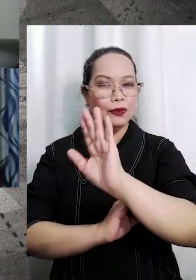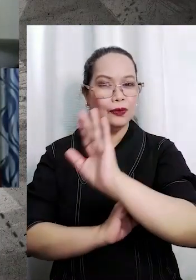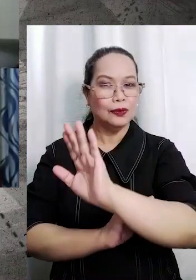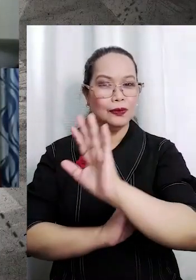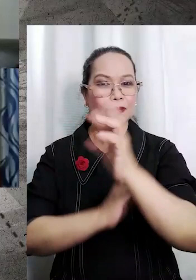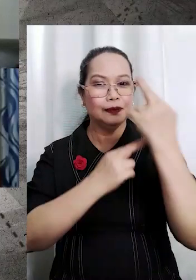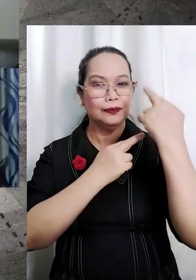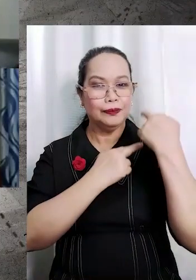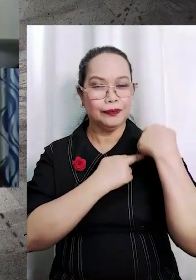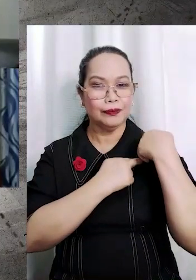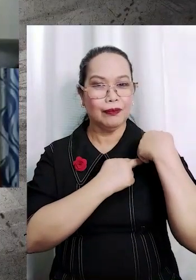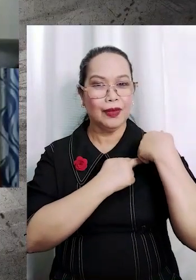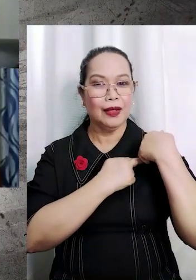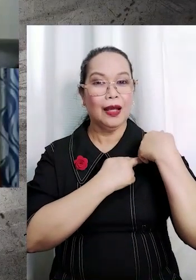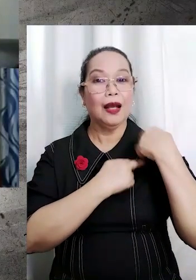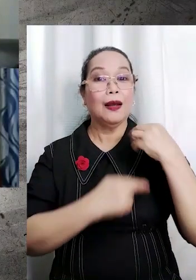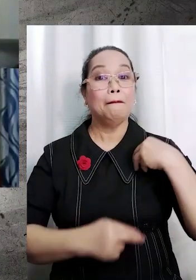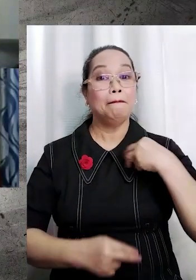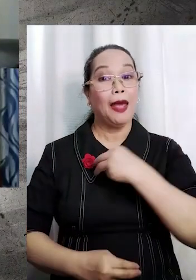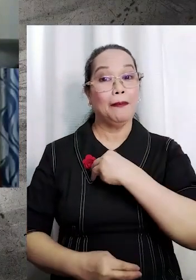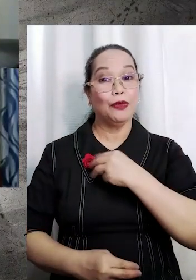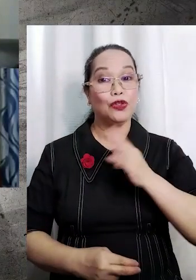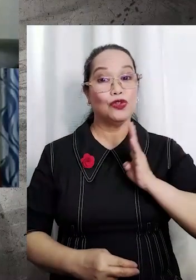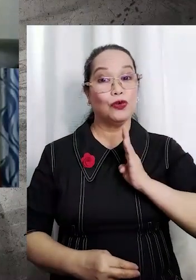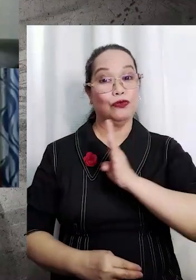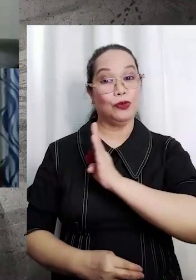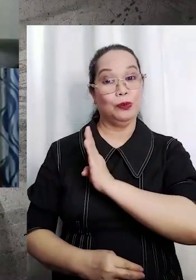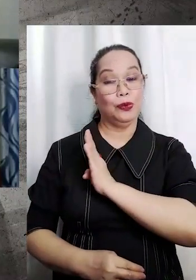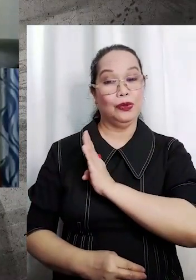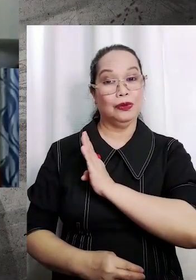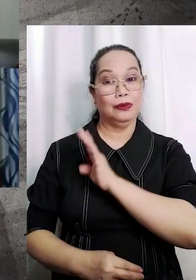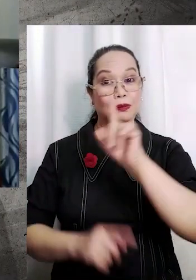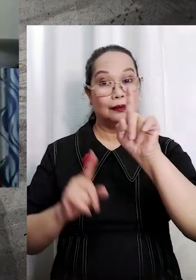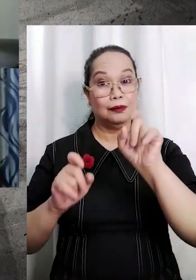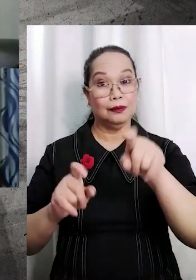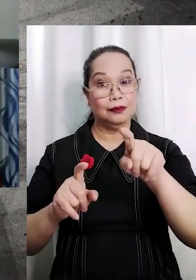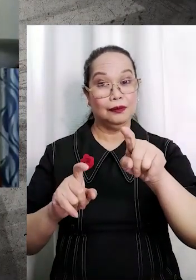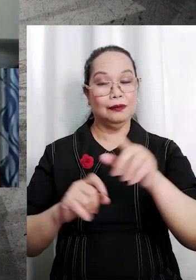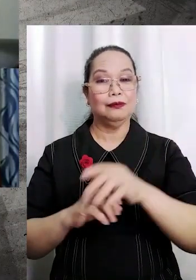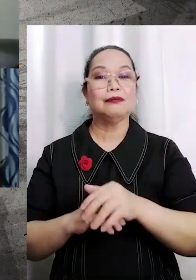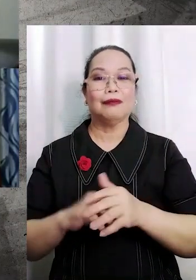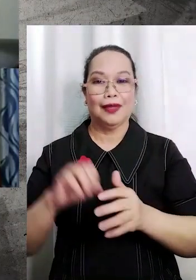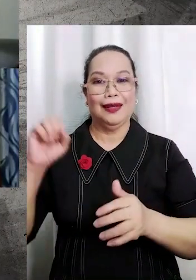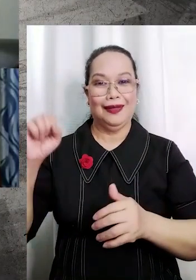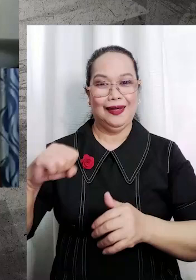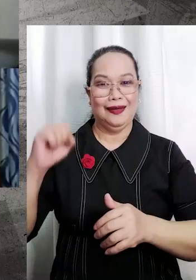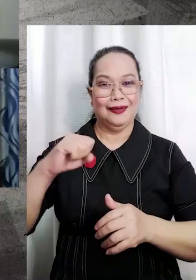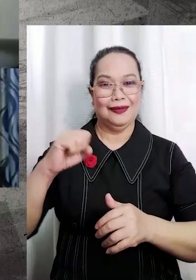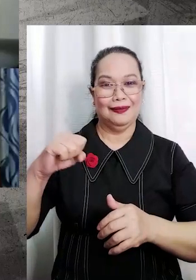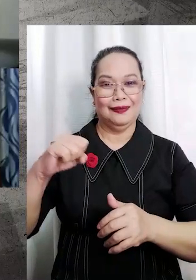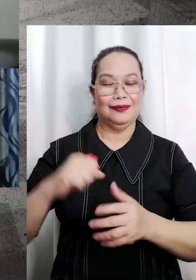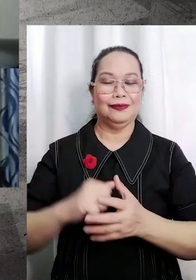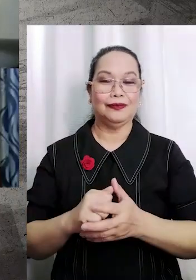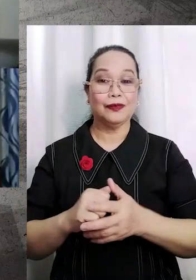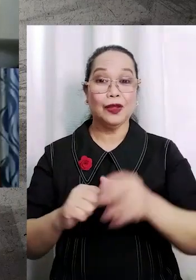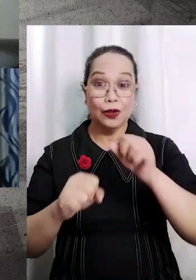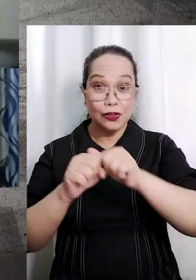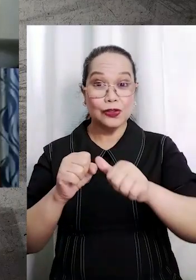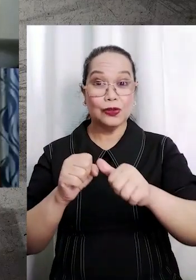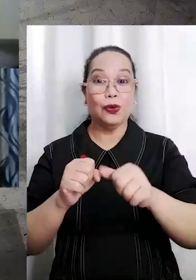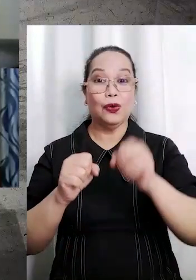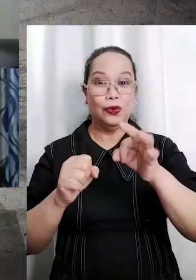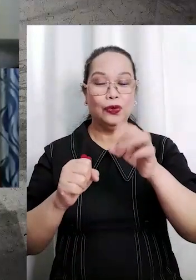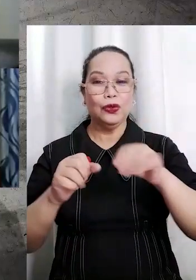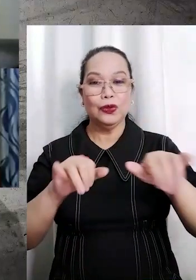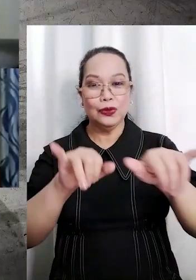inyong balikat bilang mga members ng CCBC Board? Opo.